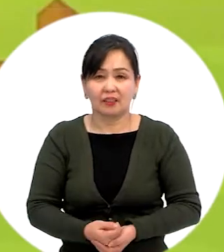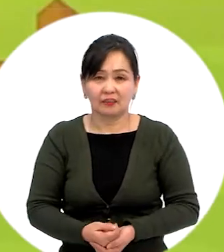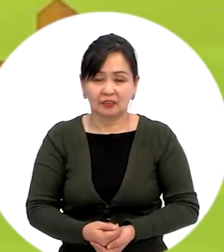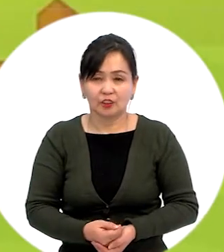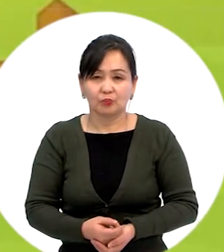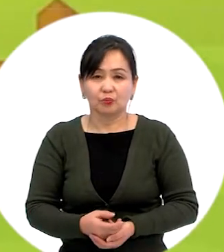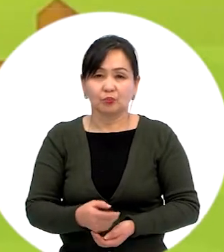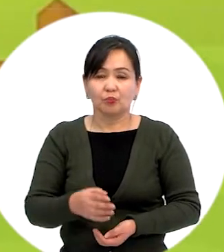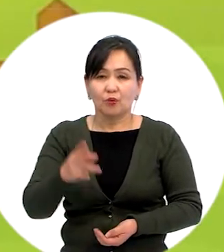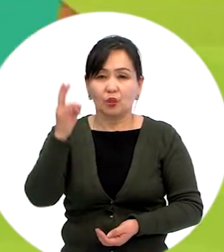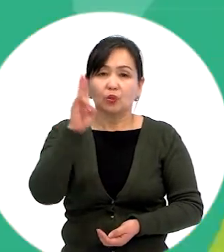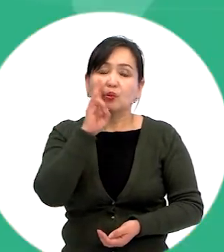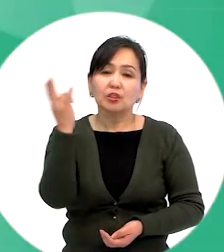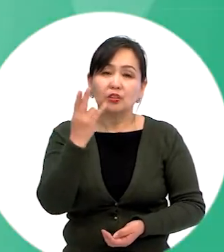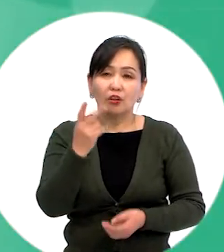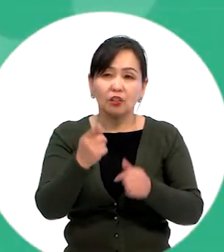хүнсний ногоог нэрлэцгээе.